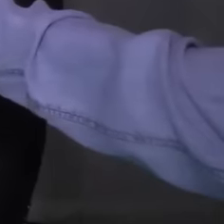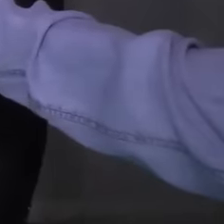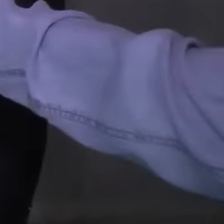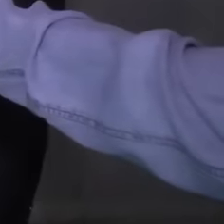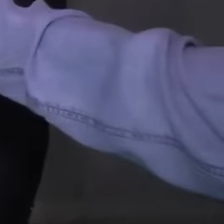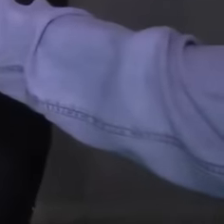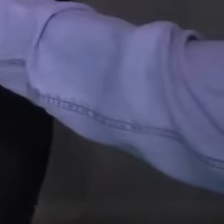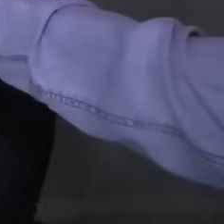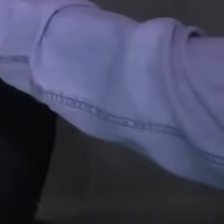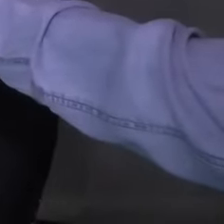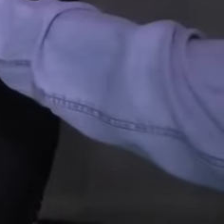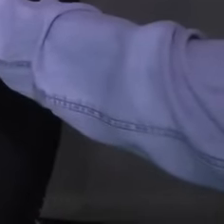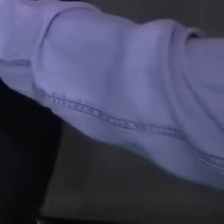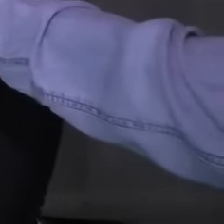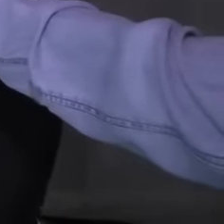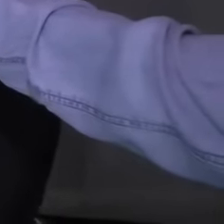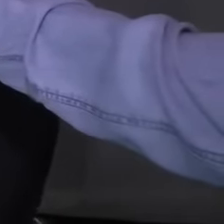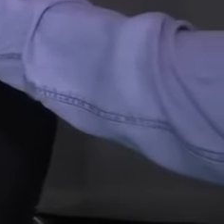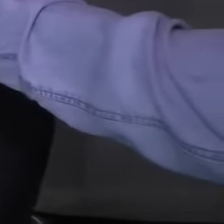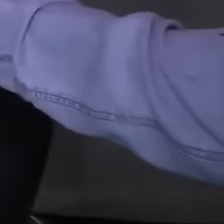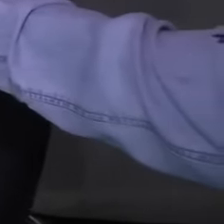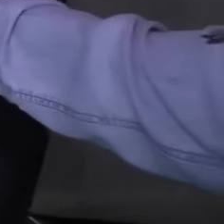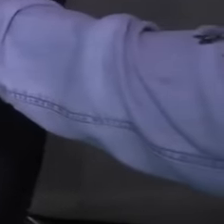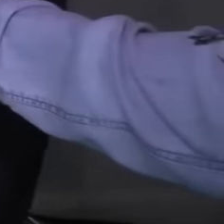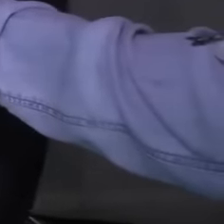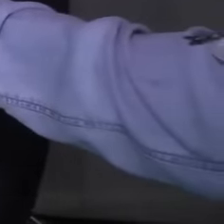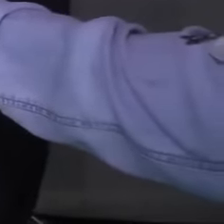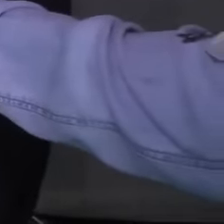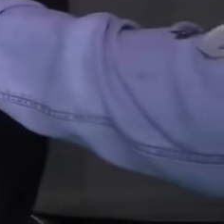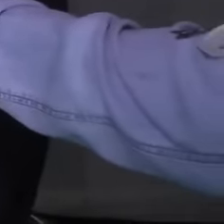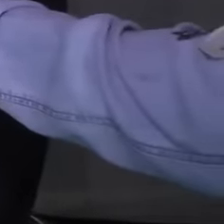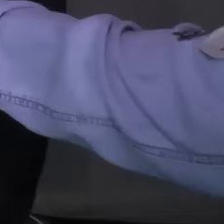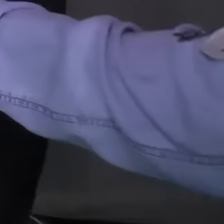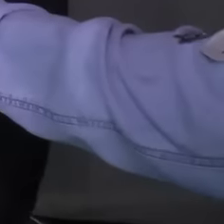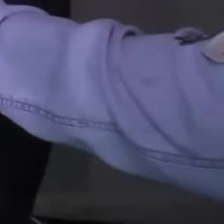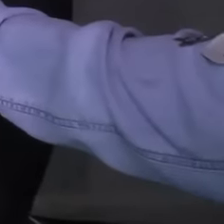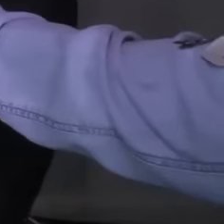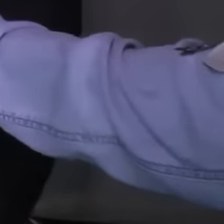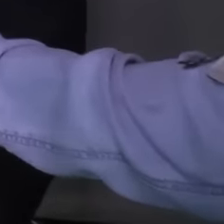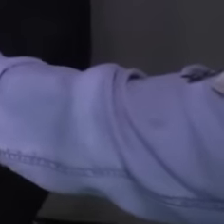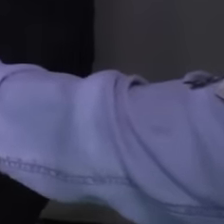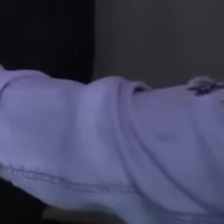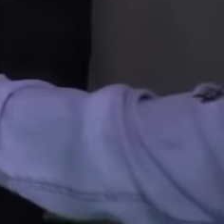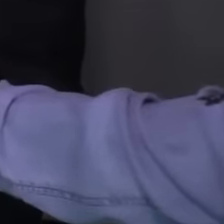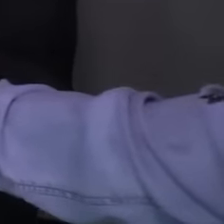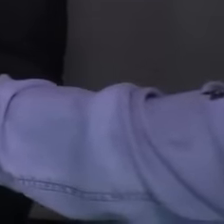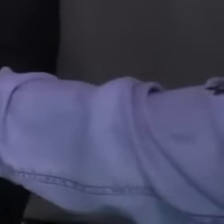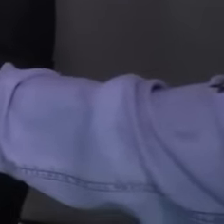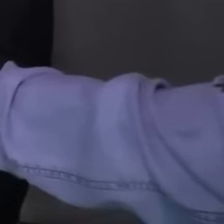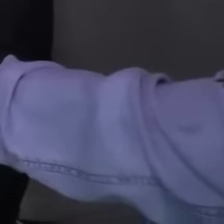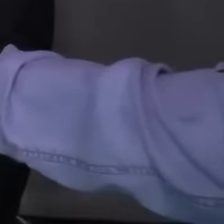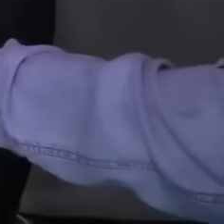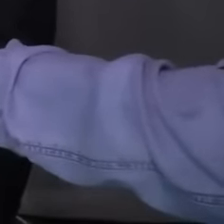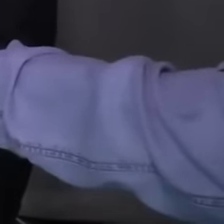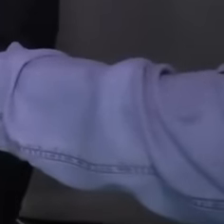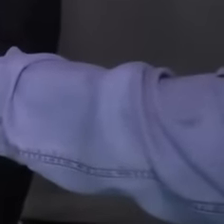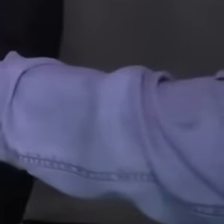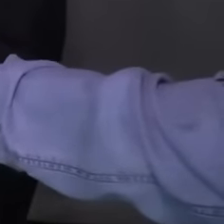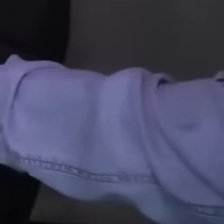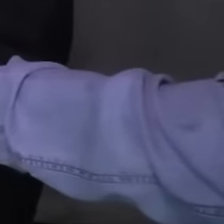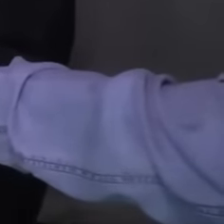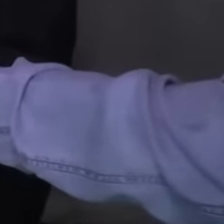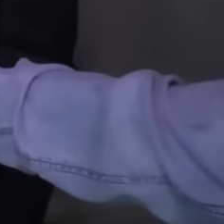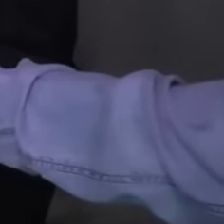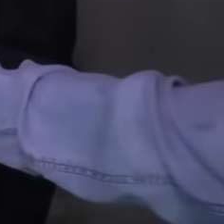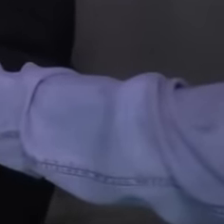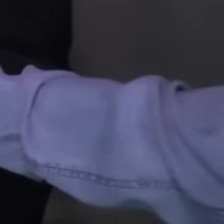daw po, kagamitin na nila po yung truck sa pag-supply ng water daw po sa isang barangay. Ba't nila nila papirma sa ibang tao? Hindi ko rin po alam, sir.